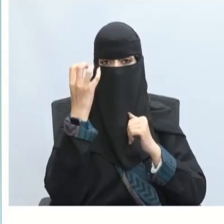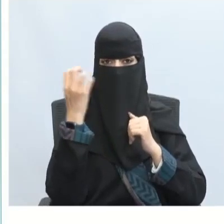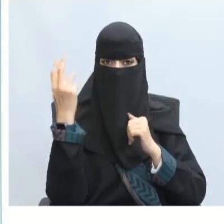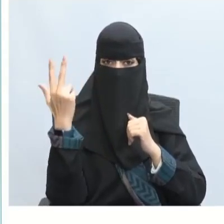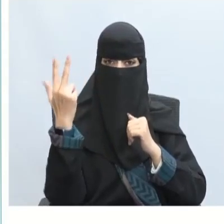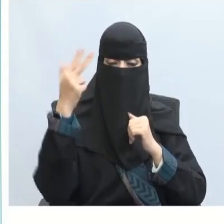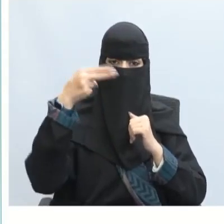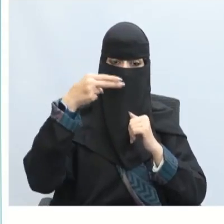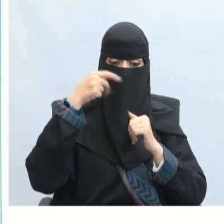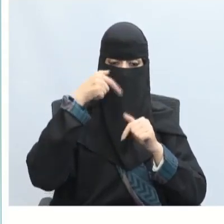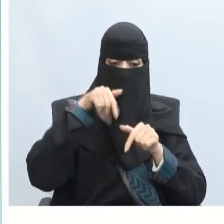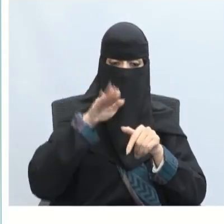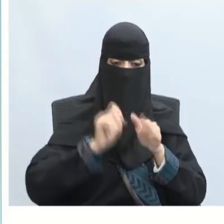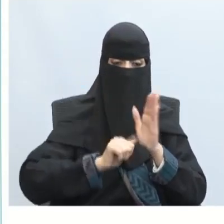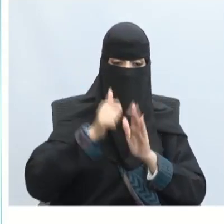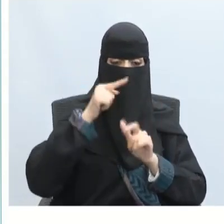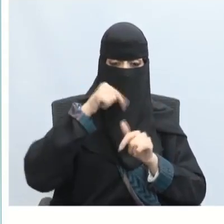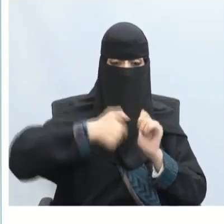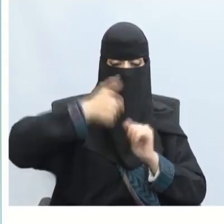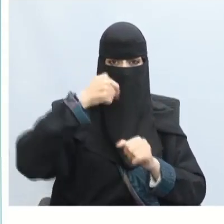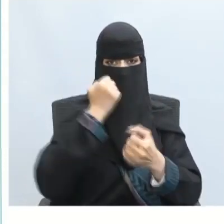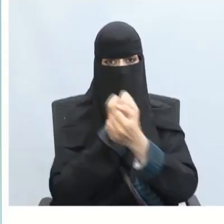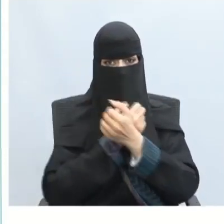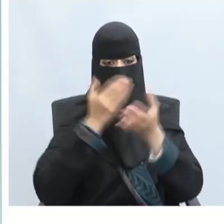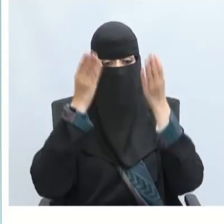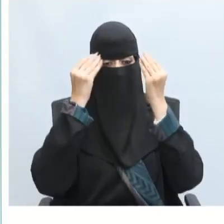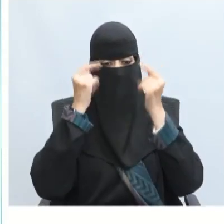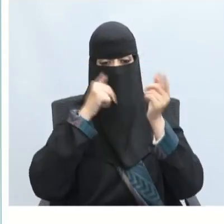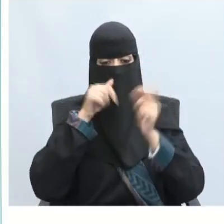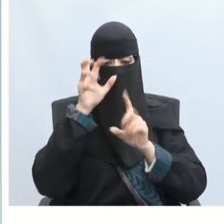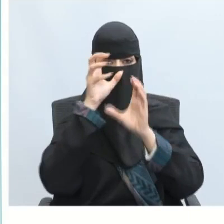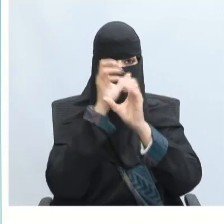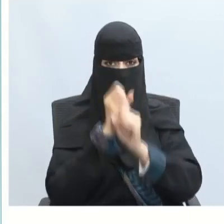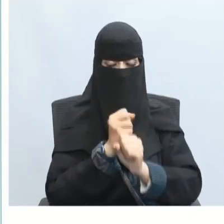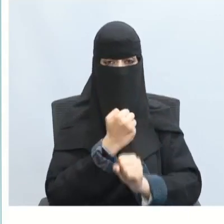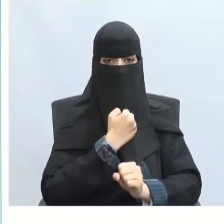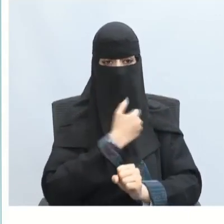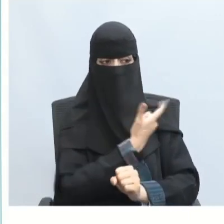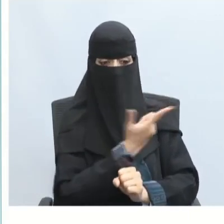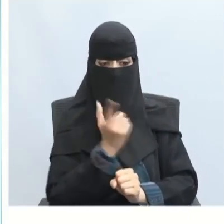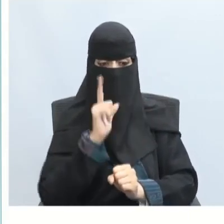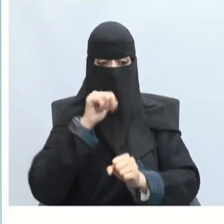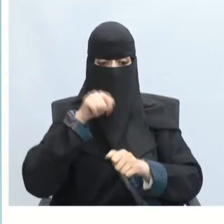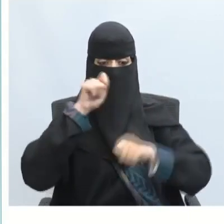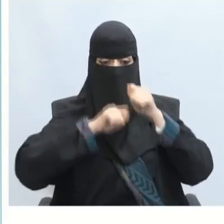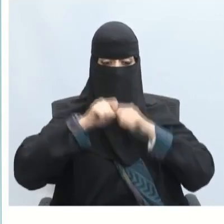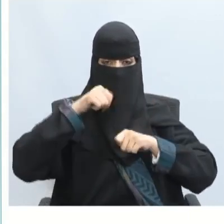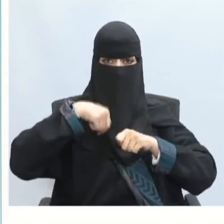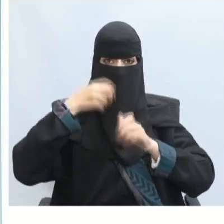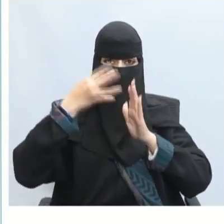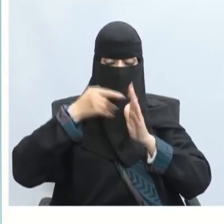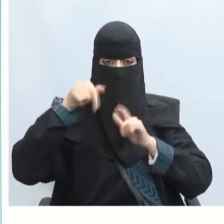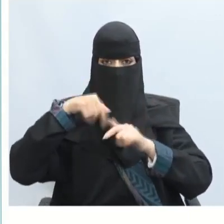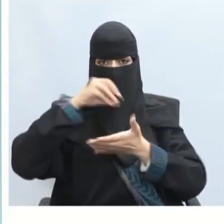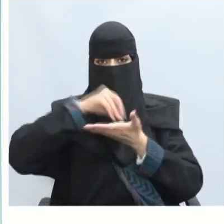1428 له تحقيق الامن المعلوماتي وحفظ حقوق الجميع في الاستعمال مشروع